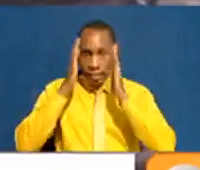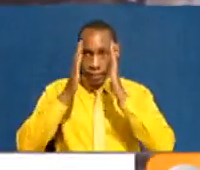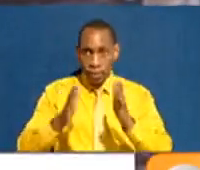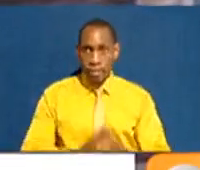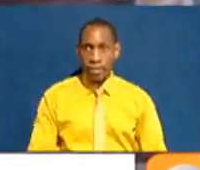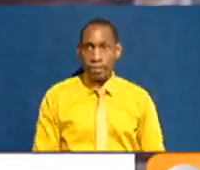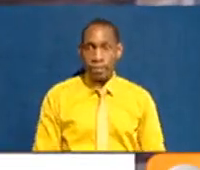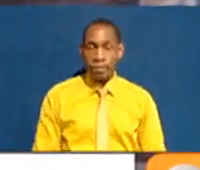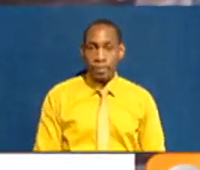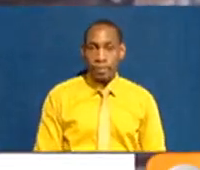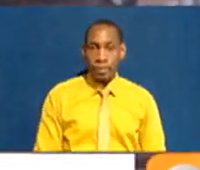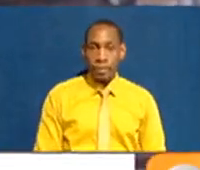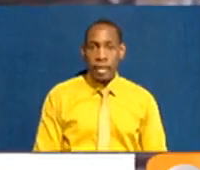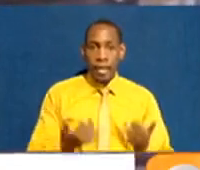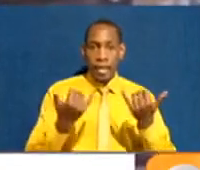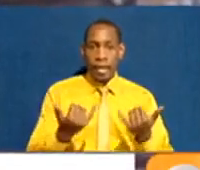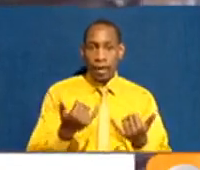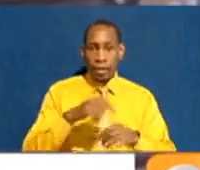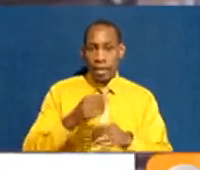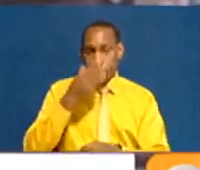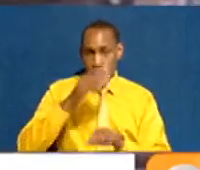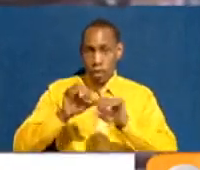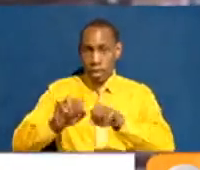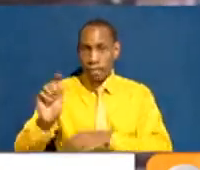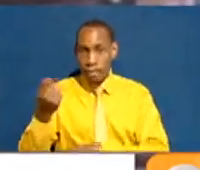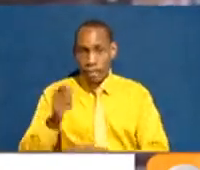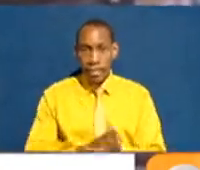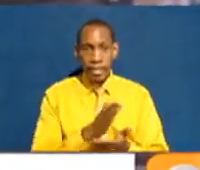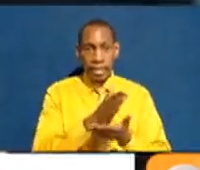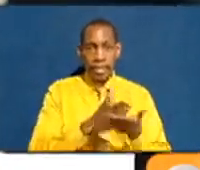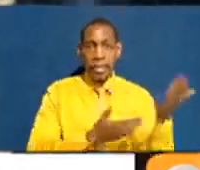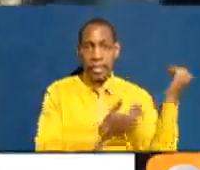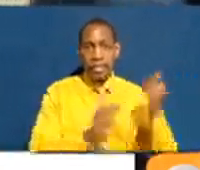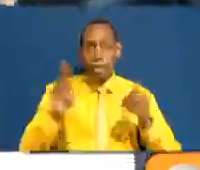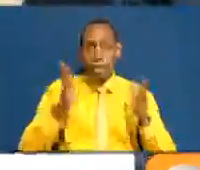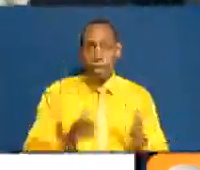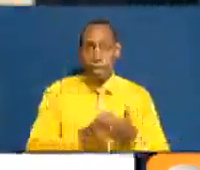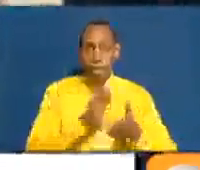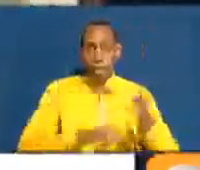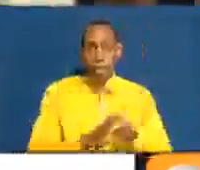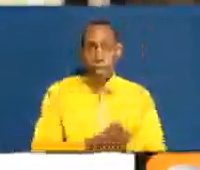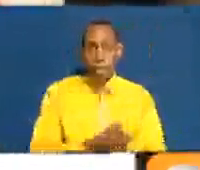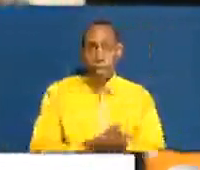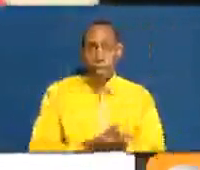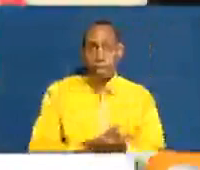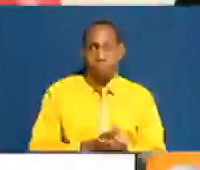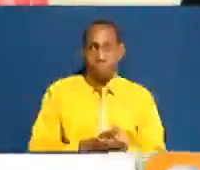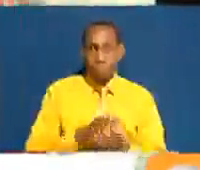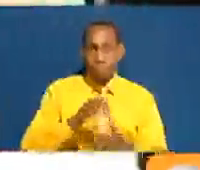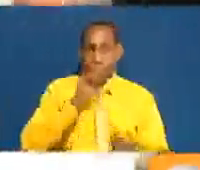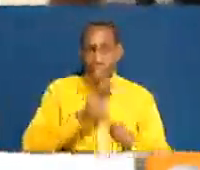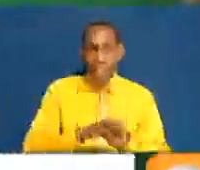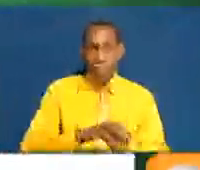William Samoei Ruto. Na anapomrithi Rais Kenyatta, kati ya matarajio wa Kenya ni kuwa atatimiza ahadi yake kuwa katika